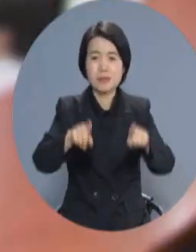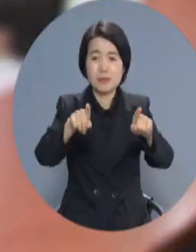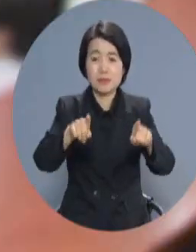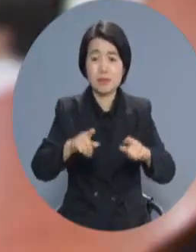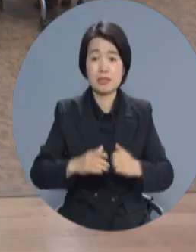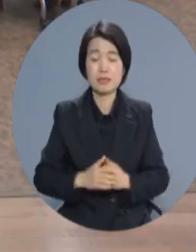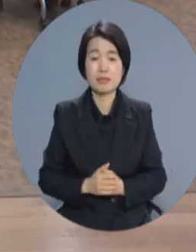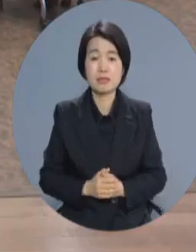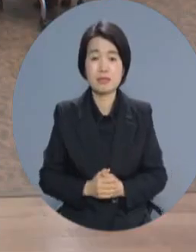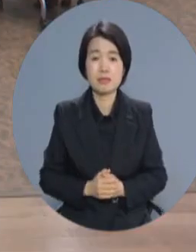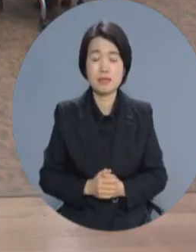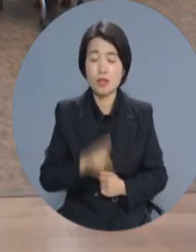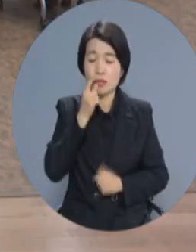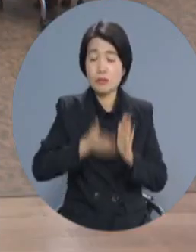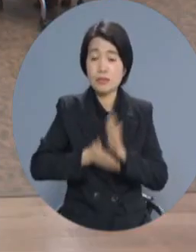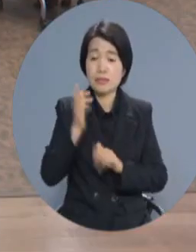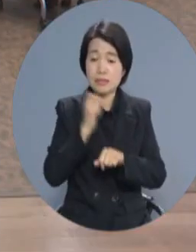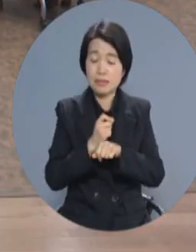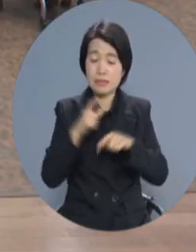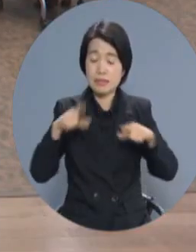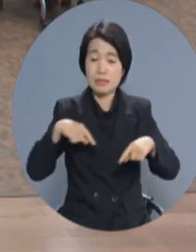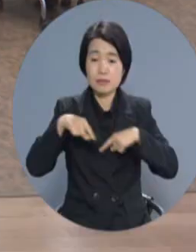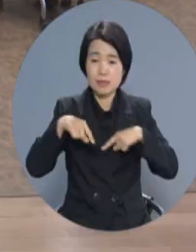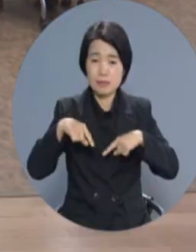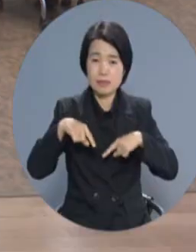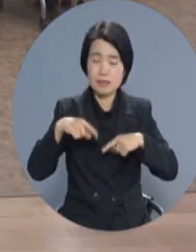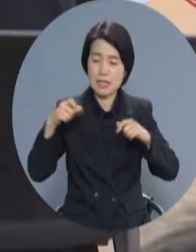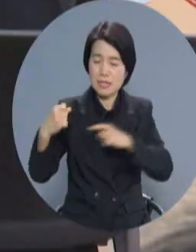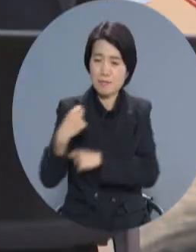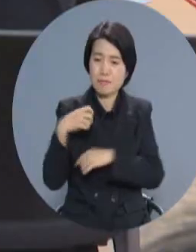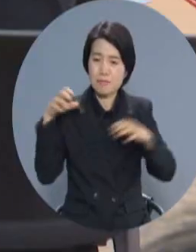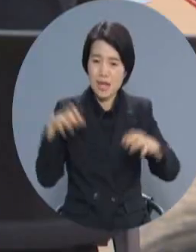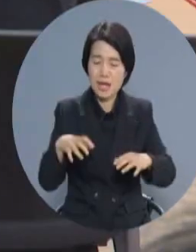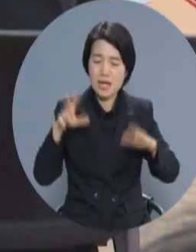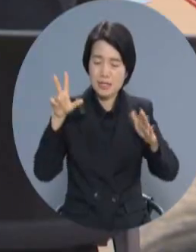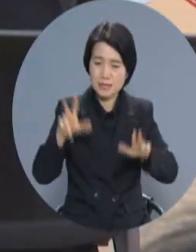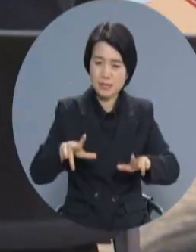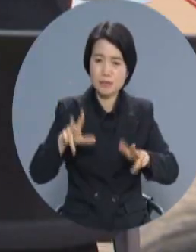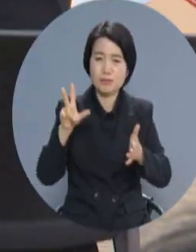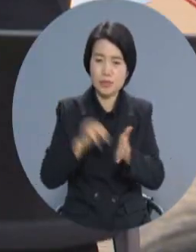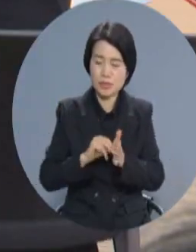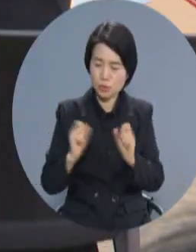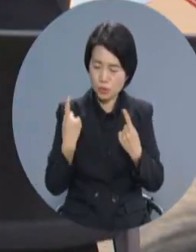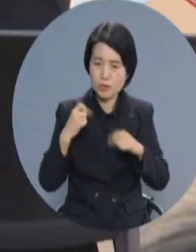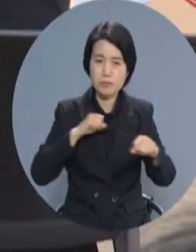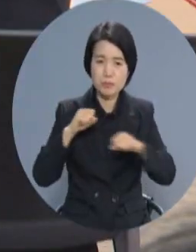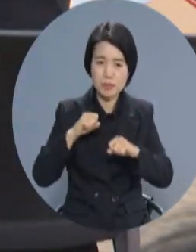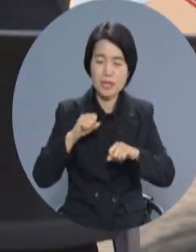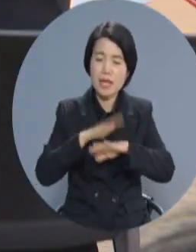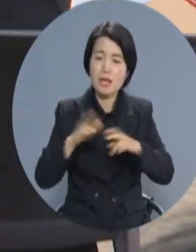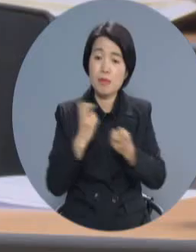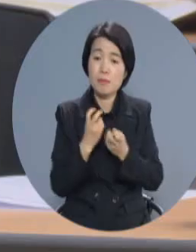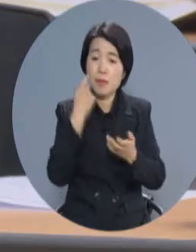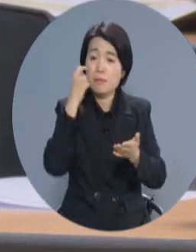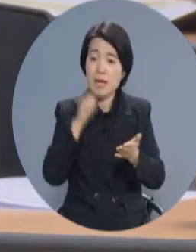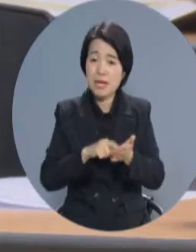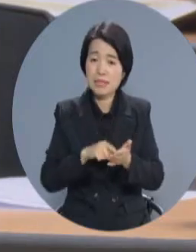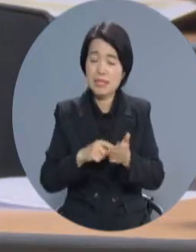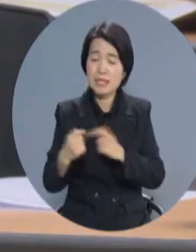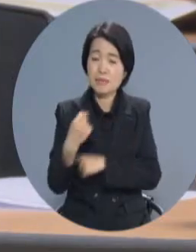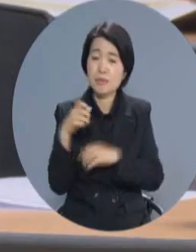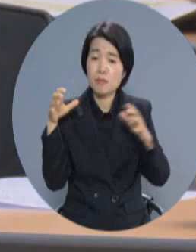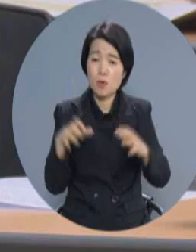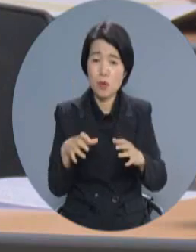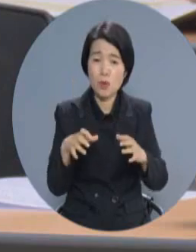못했습니다. 여수시 행정과 지역 정치권이 머리를 맞대 지역 현안에 공동 대응하고 해법을 찾는 데